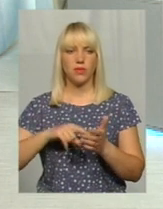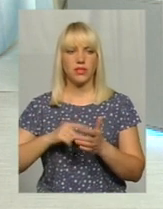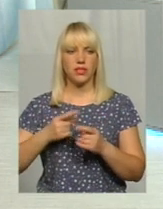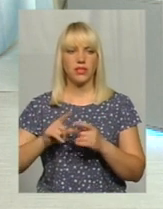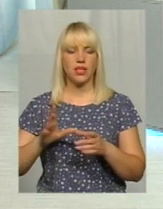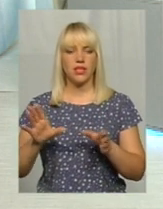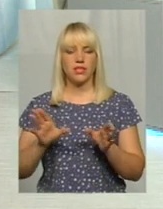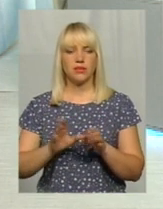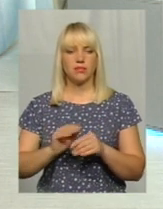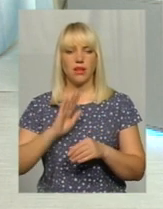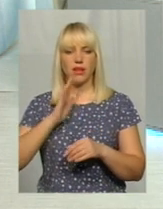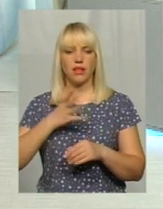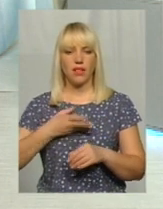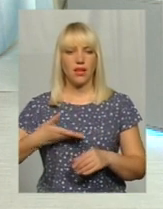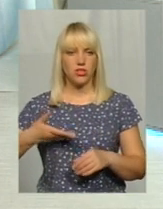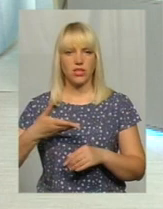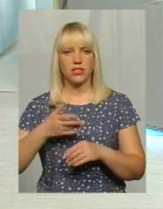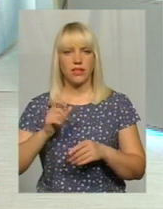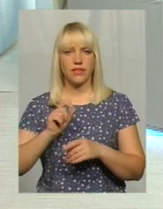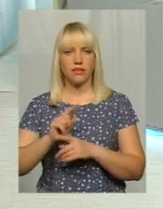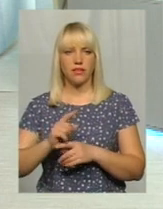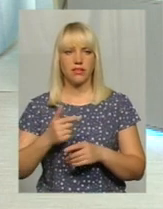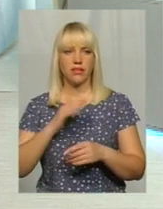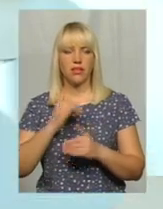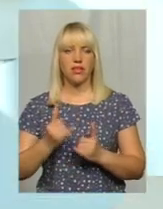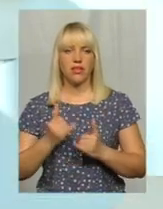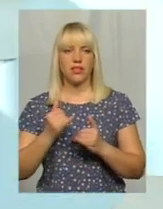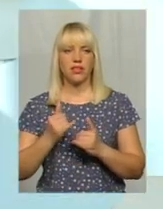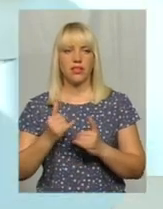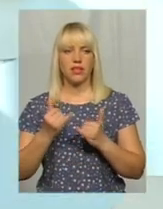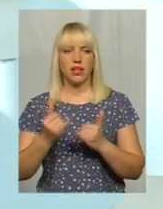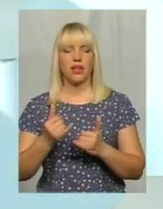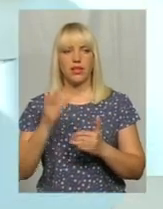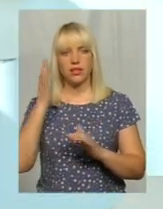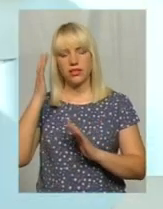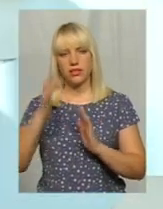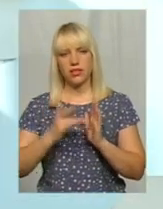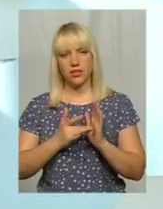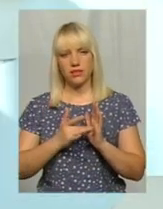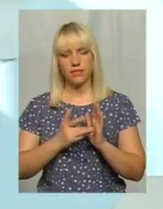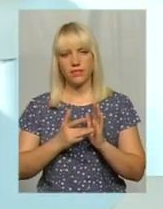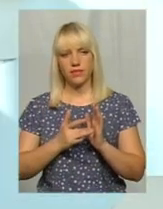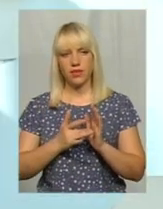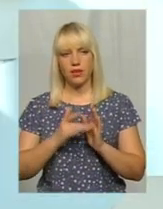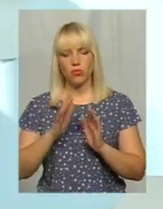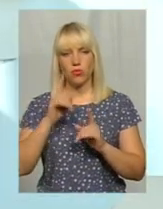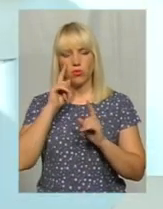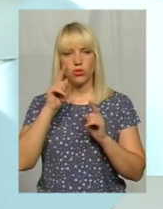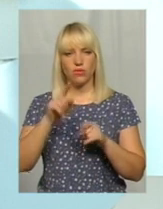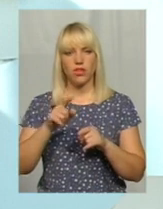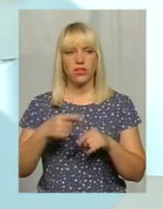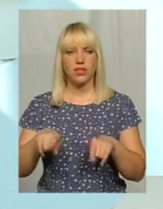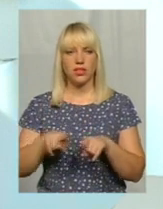спільне завдання досягати цих цілей і працювати надалі, орієнтуючись саме на такий